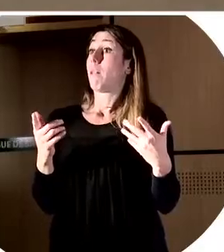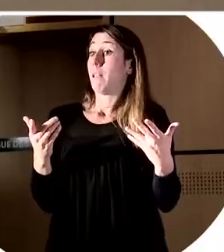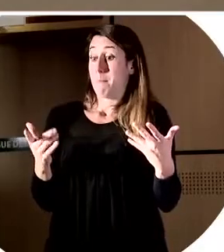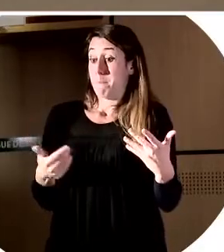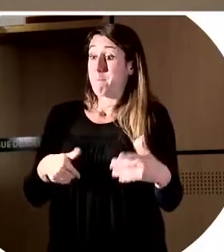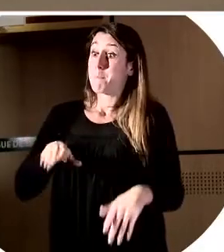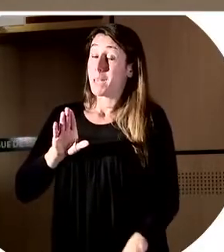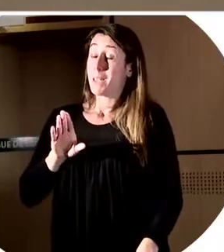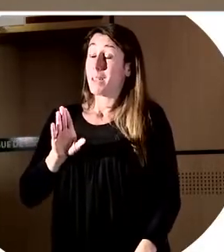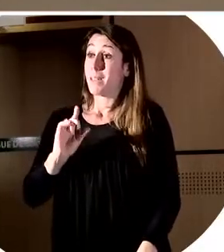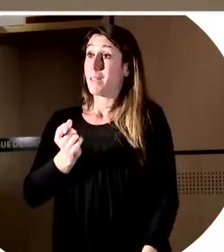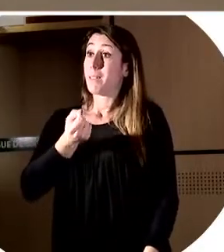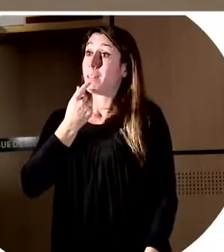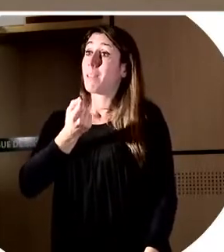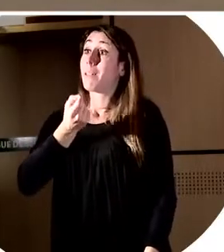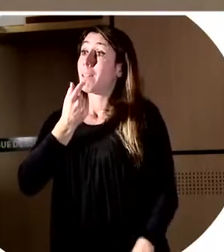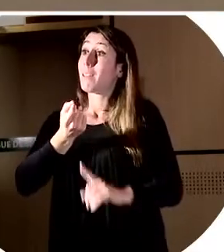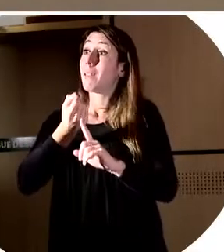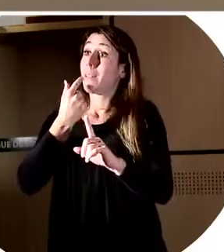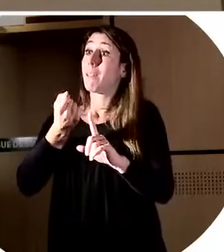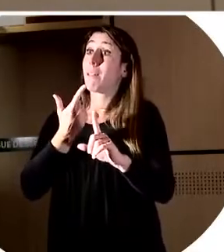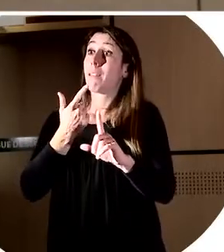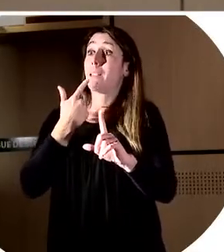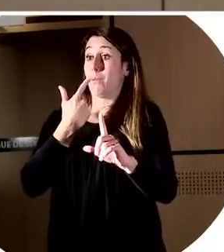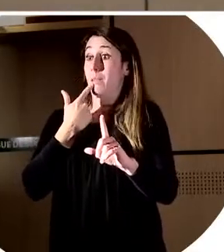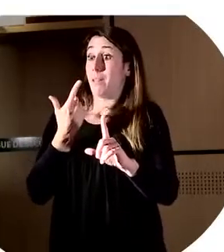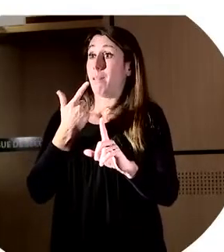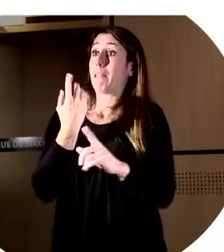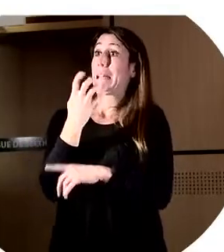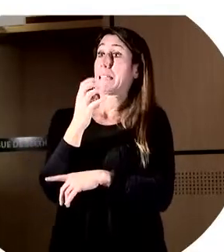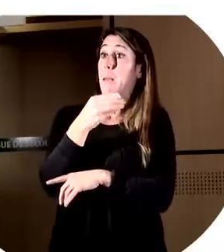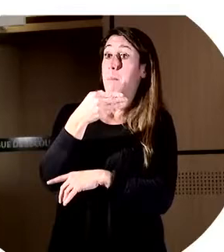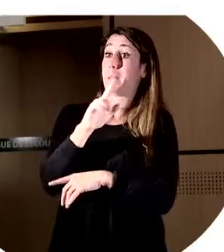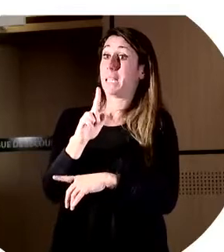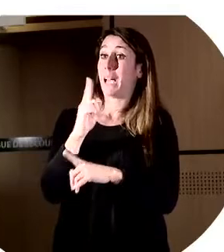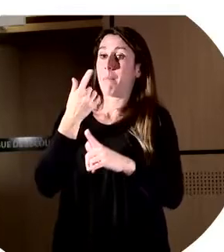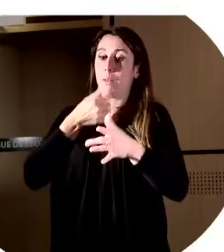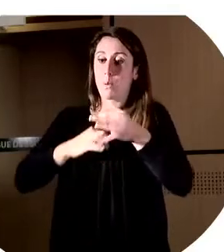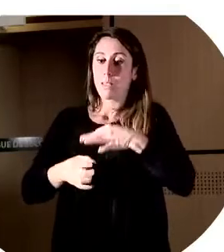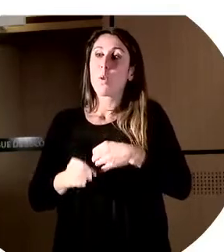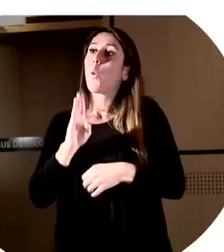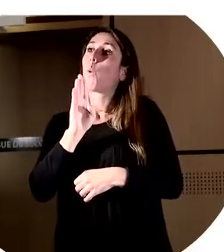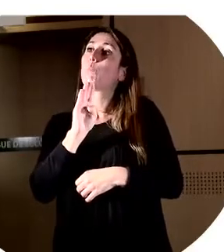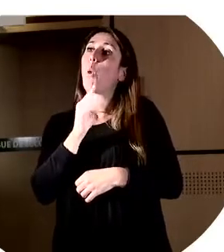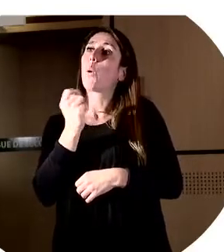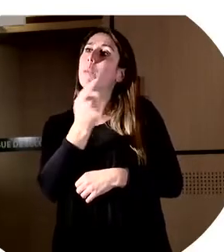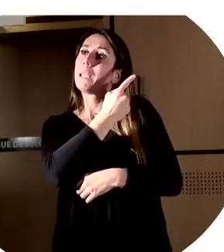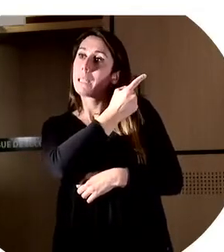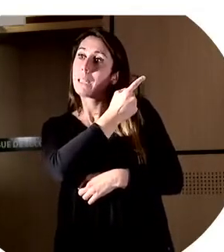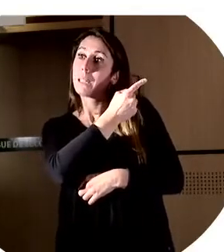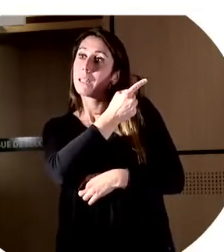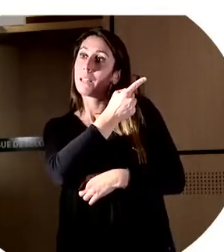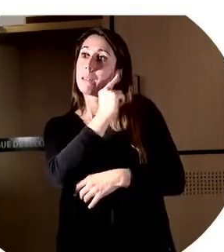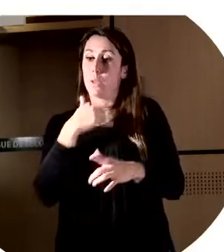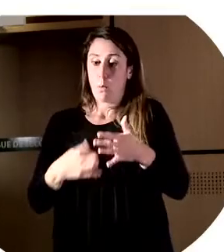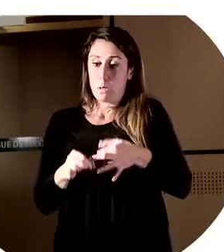dépend de la dose de médicament que vous prenez. Si vous prenez 400 mg, votre concentration en bleu ici va être plus importante.